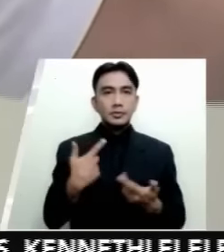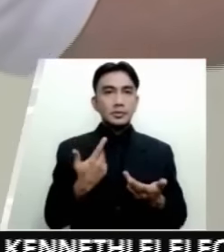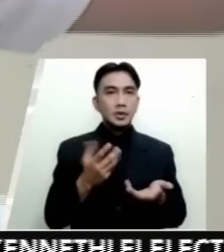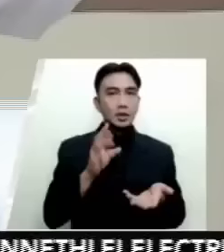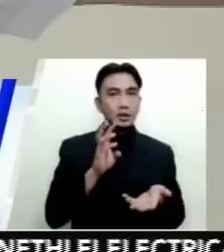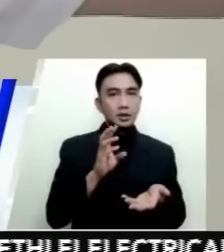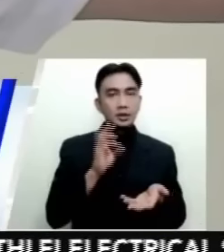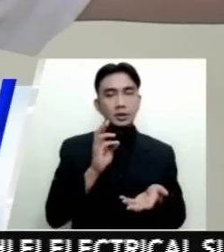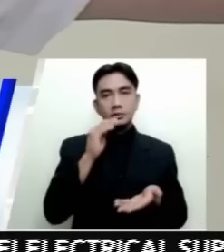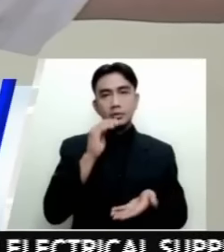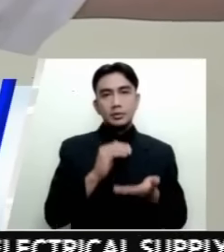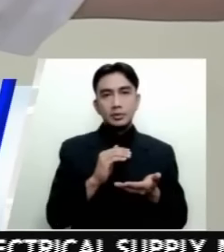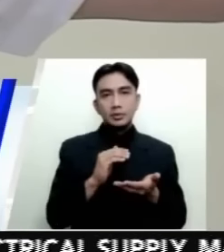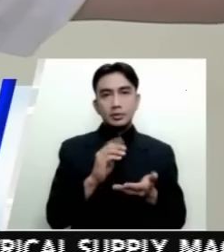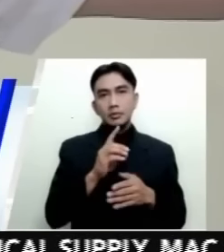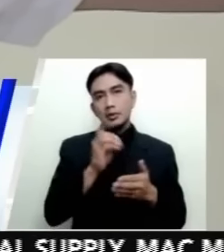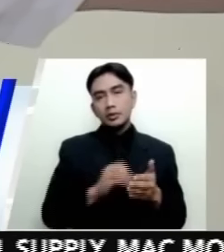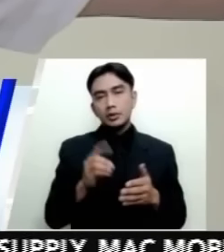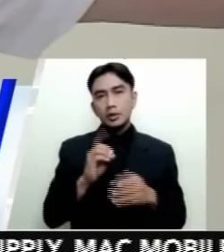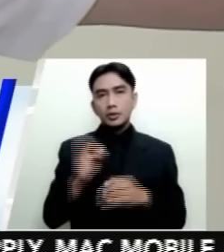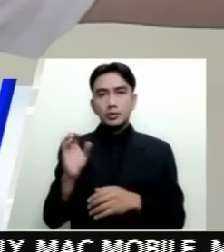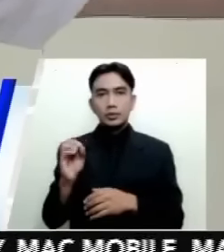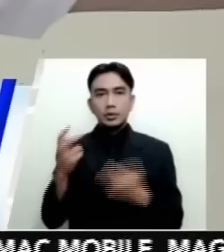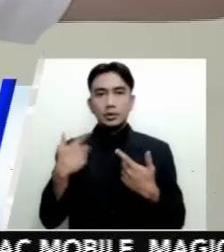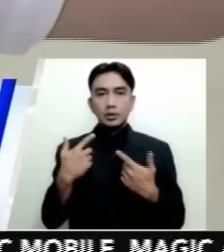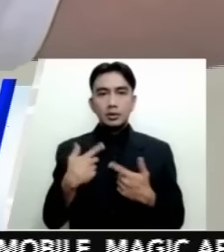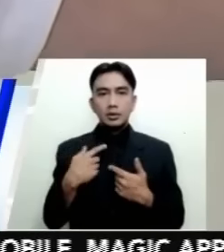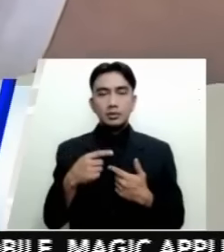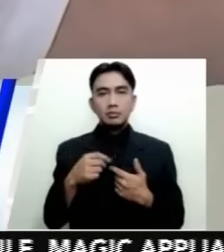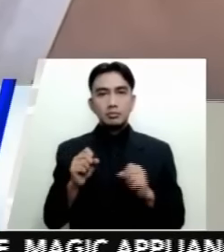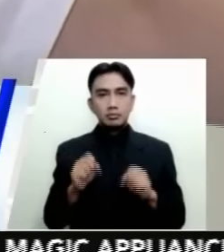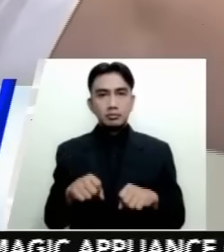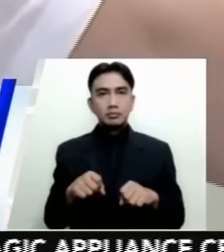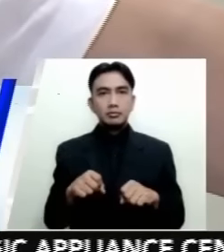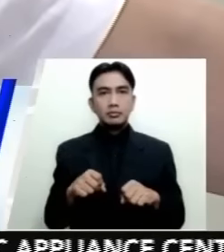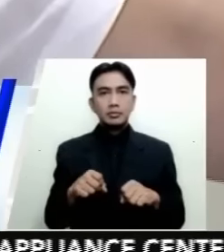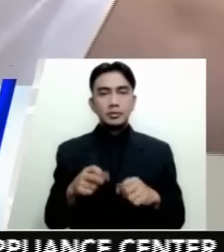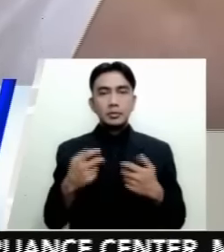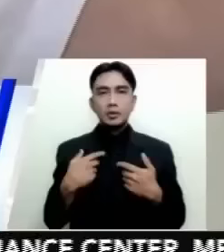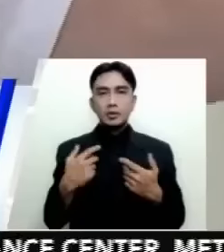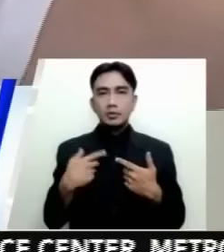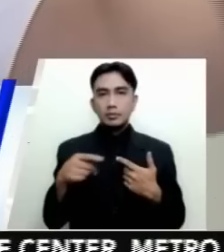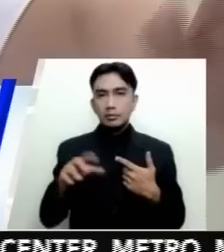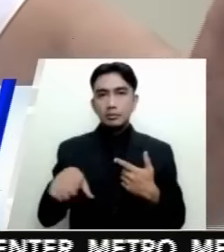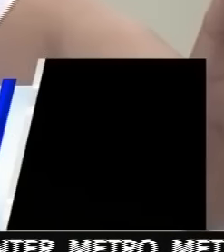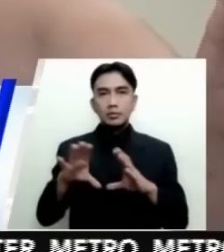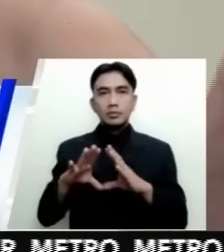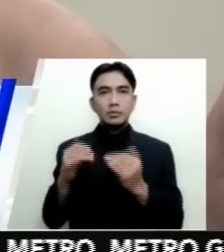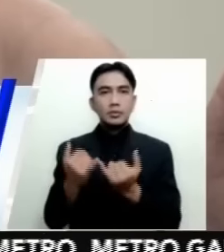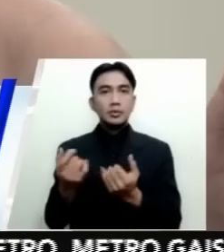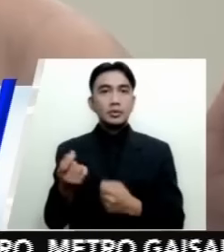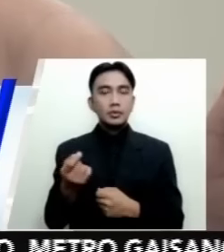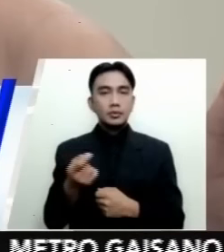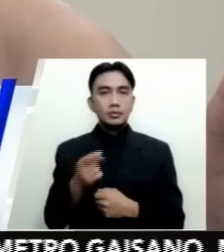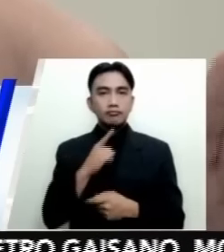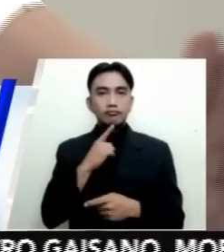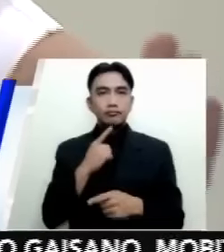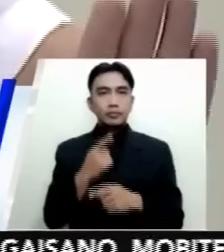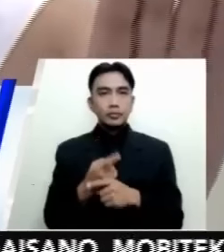be given to another entity, either a cooperative or corporation, for them to assume that